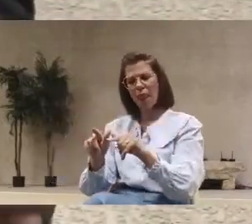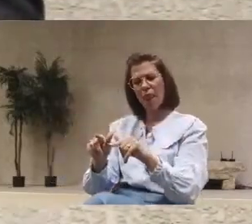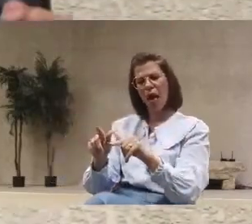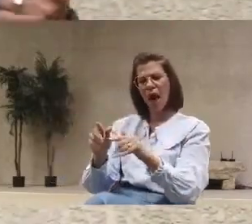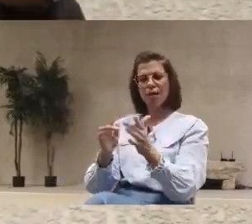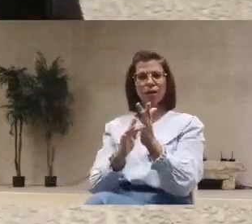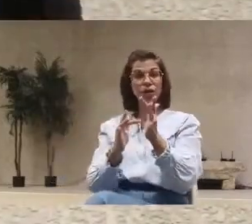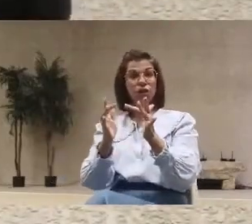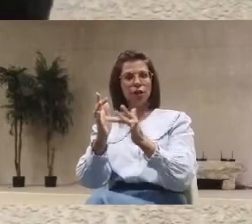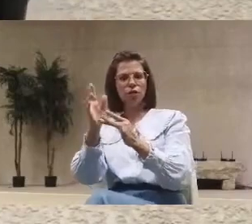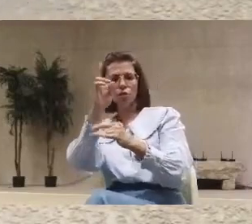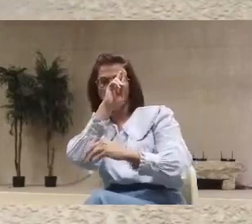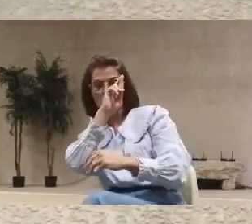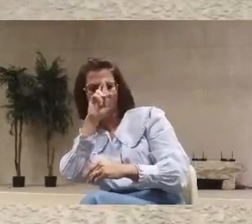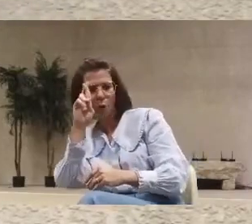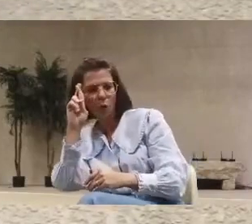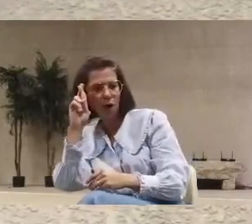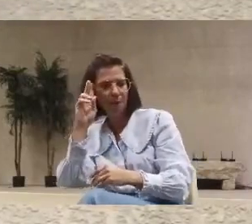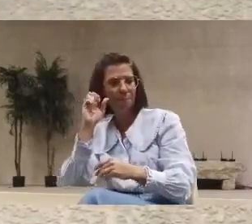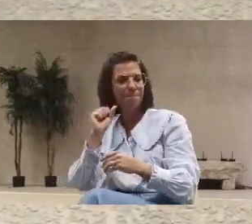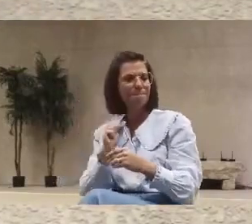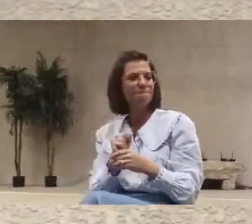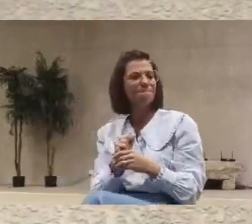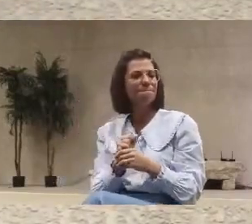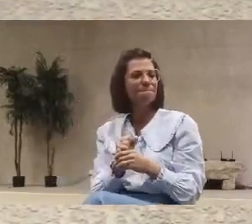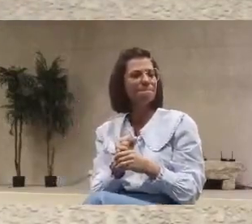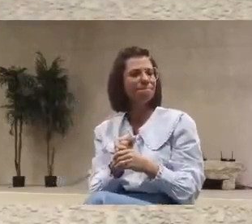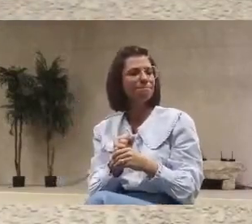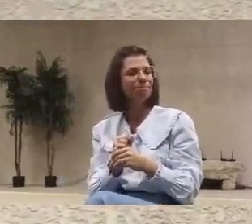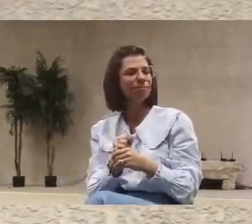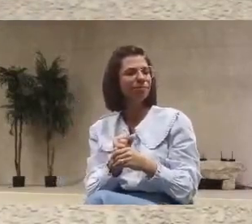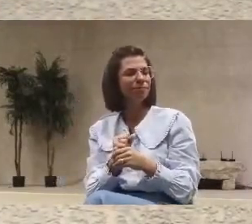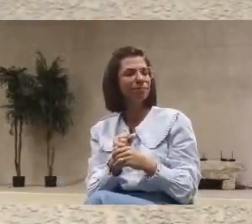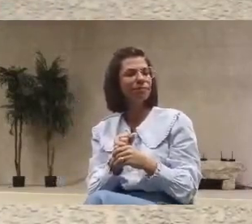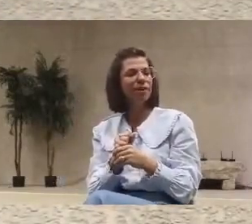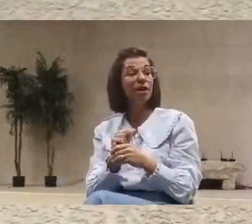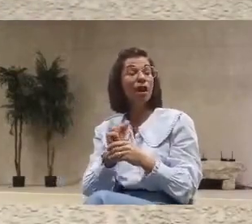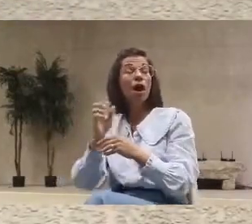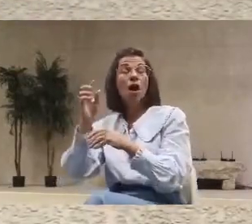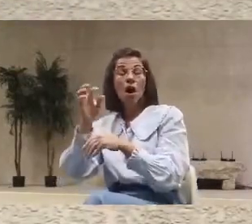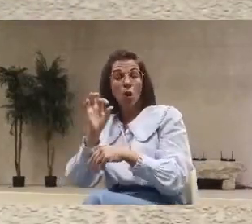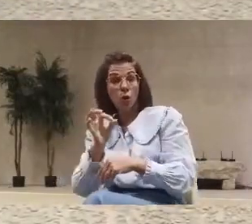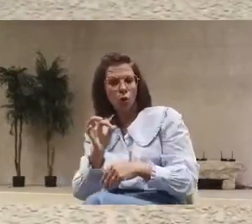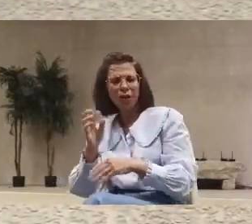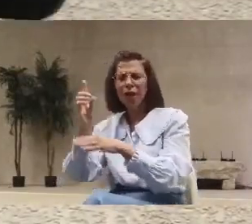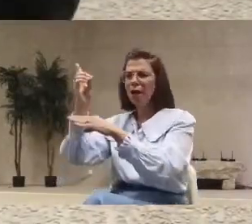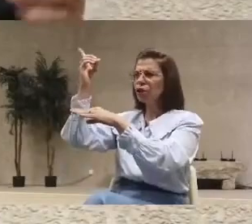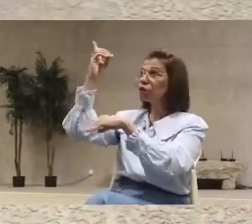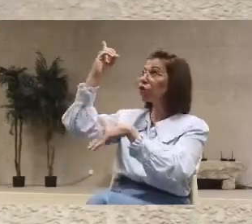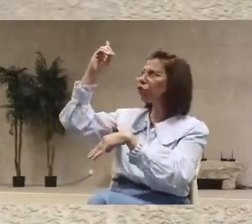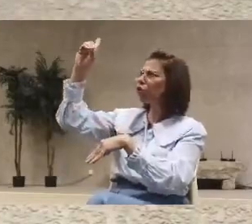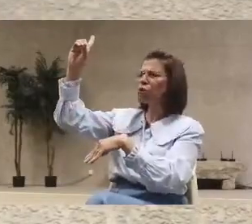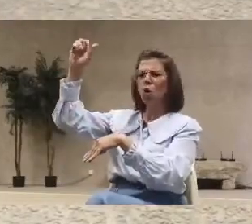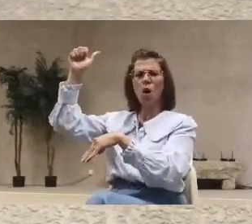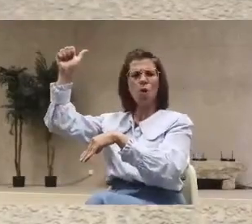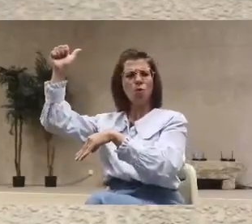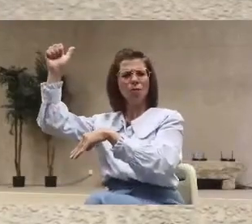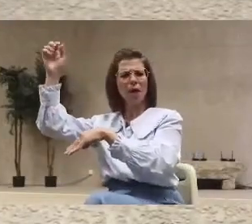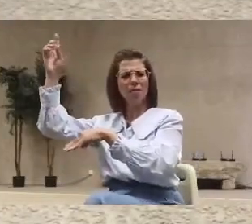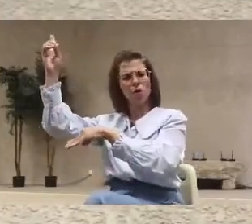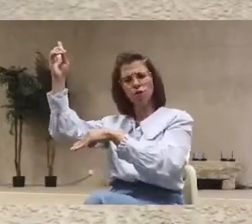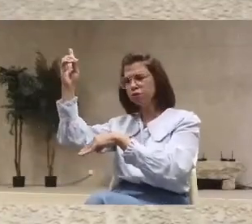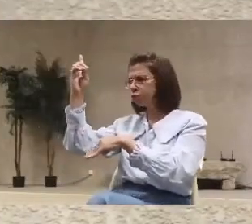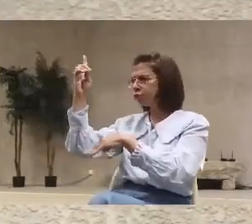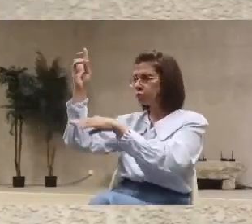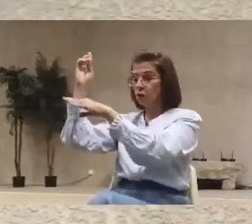et que quand nous parlons du royaume de Dieu, il s'agit de Dieu qui vient affirmer et établir son